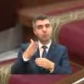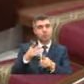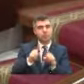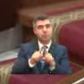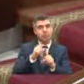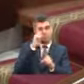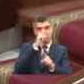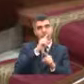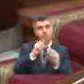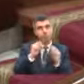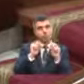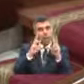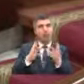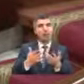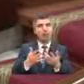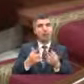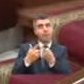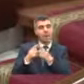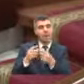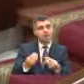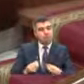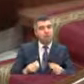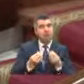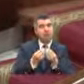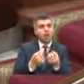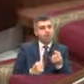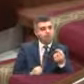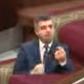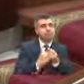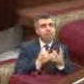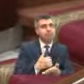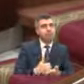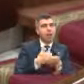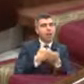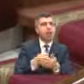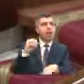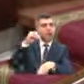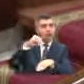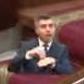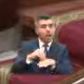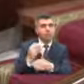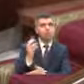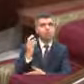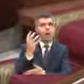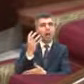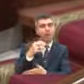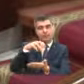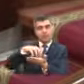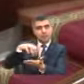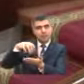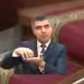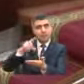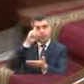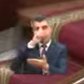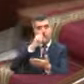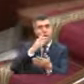حنا عند حسن نيه وغادي نبقاو فيهم، وغادي نجيو نعاودو نغرسوهم من جديد باش تعاودوا تشوفوهم ان شاء الله في السنوات